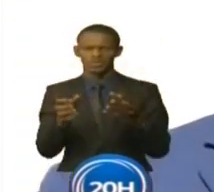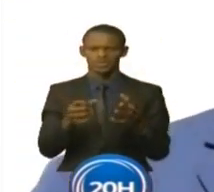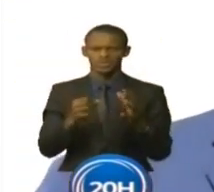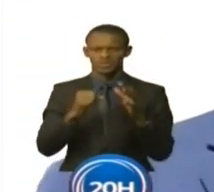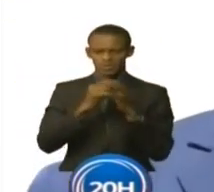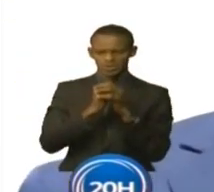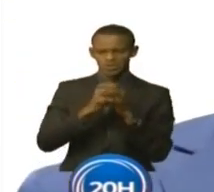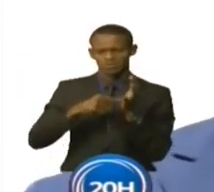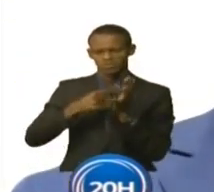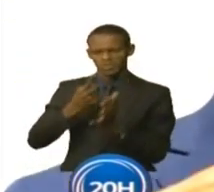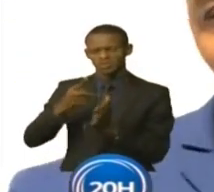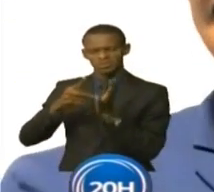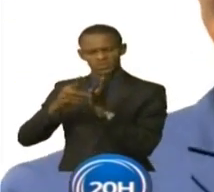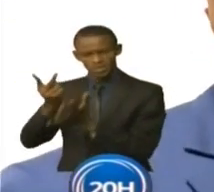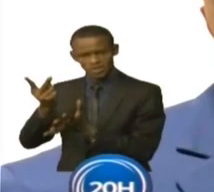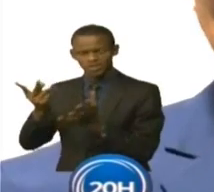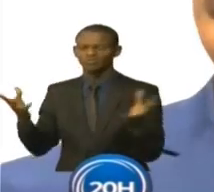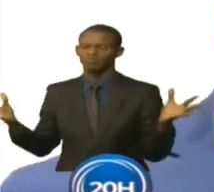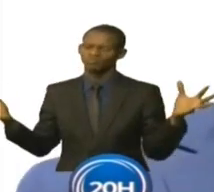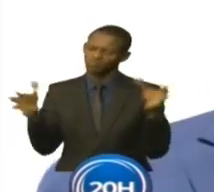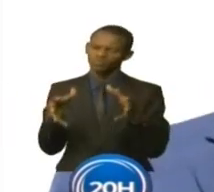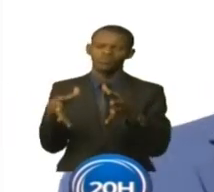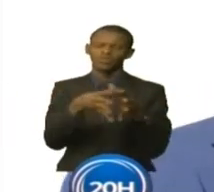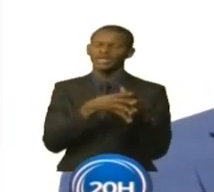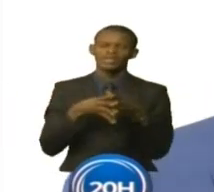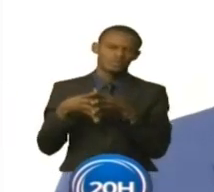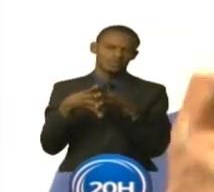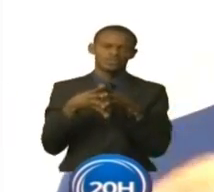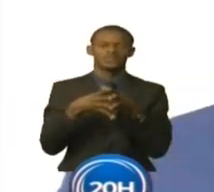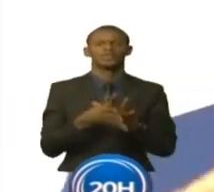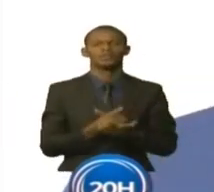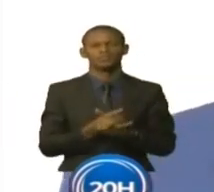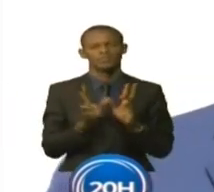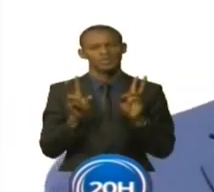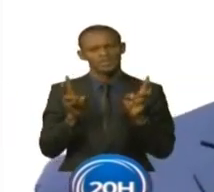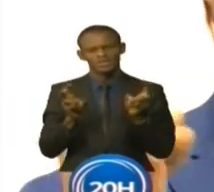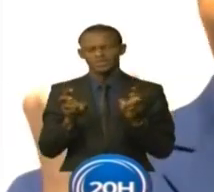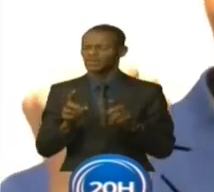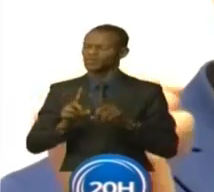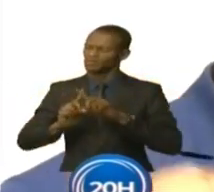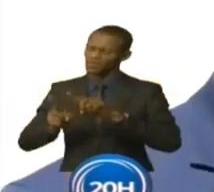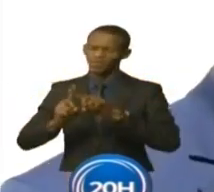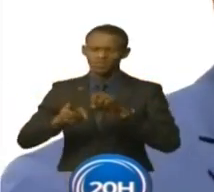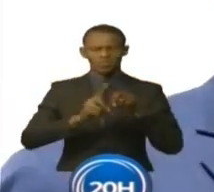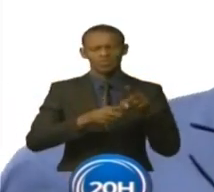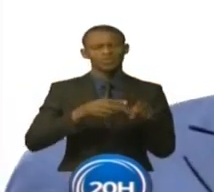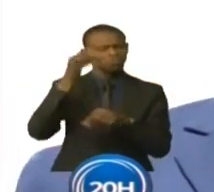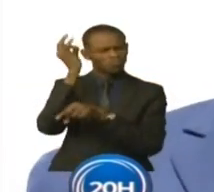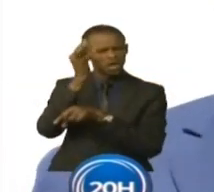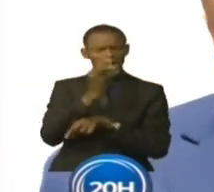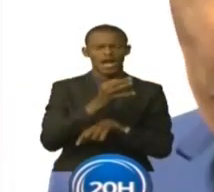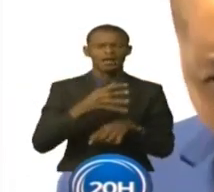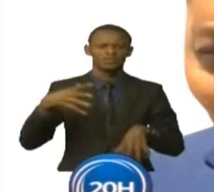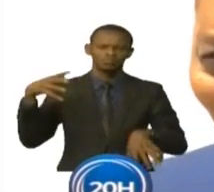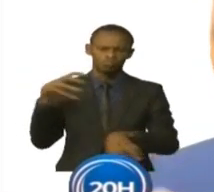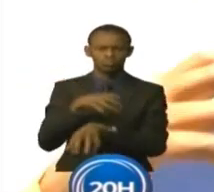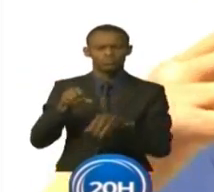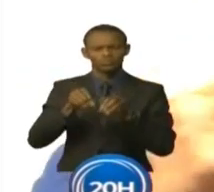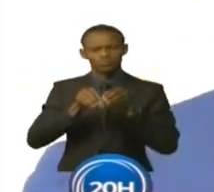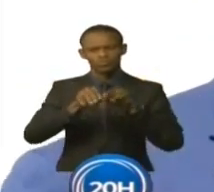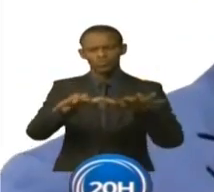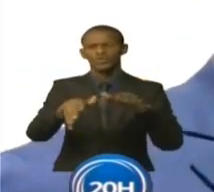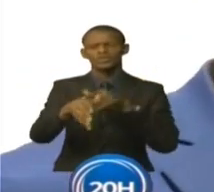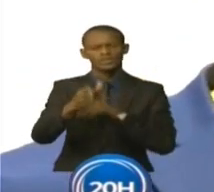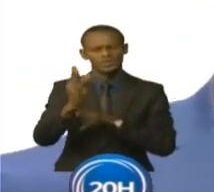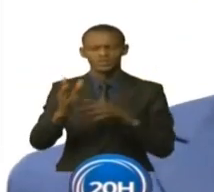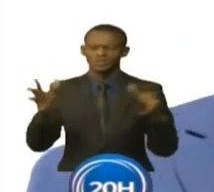en puissance ensemble, au nom de Jésus. Et le thème, c'est influencé par la puissance, avec l'onction, par